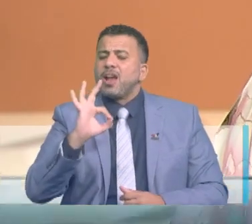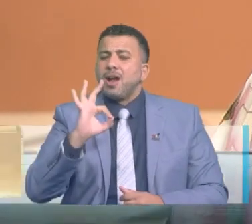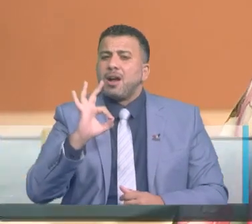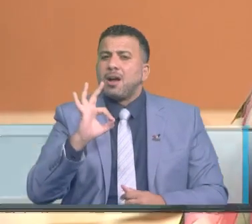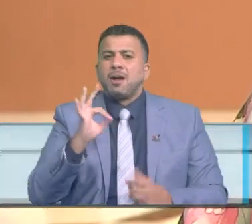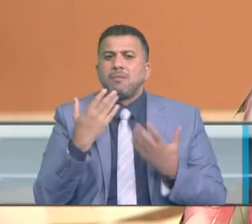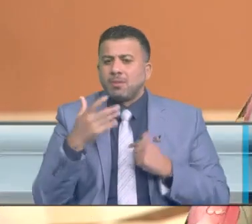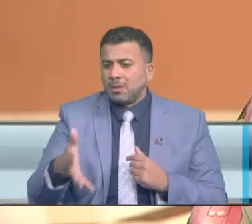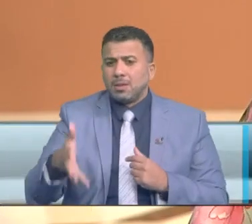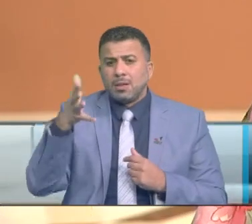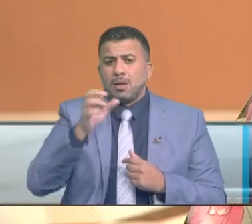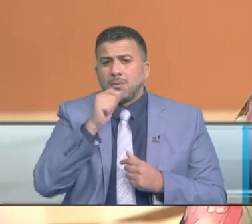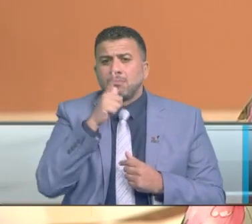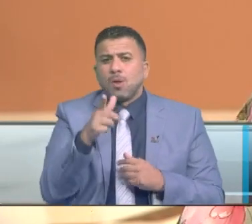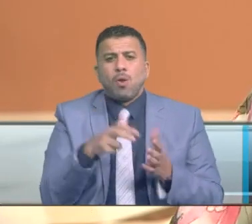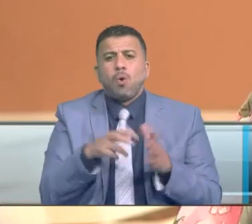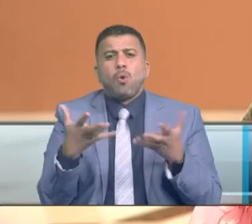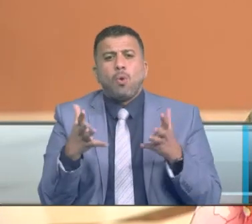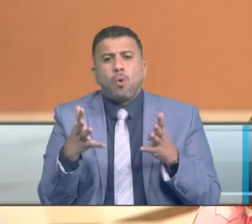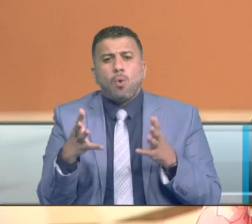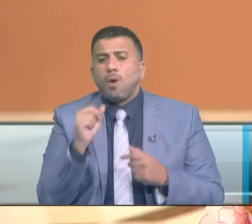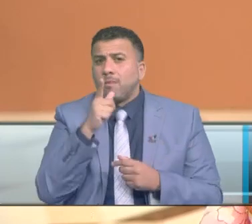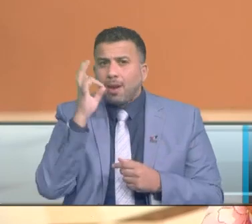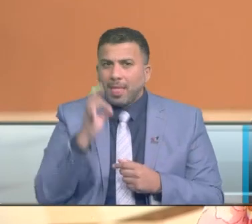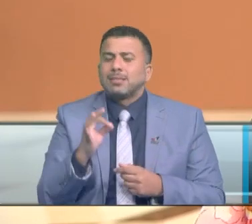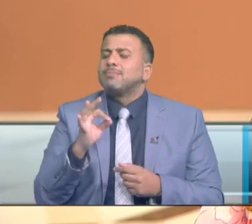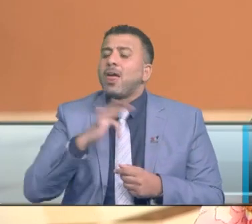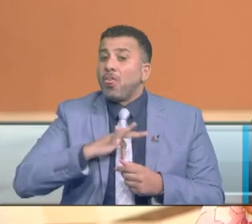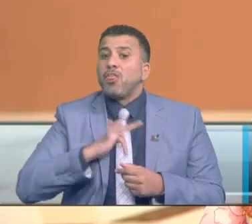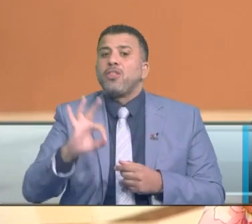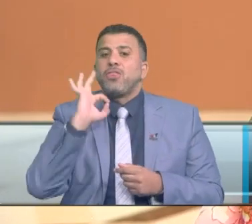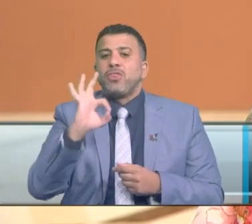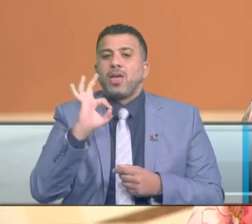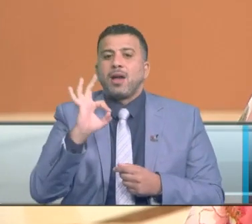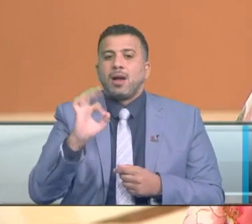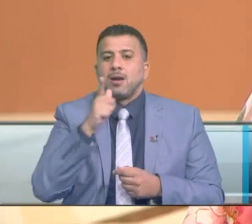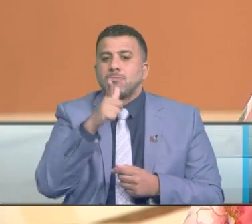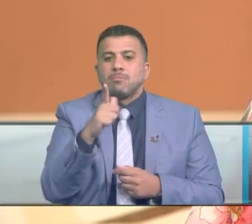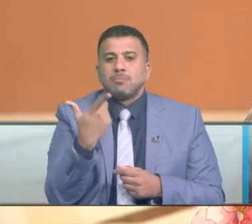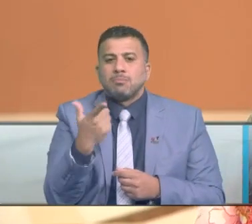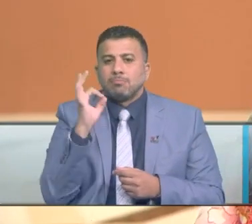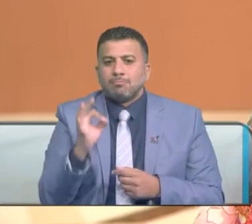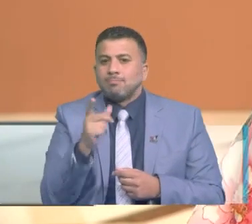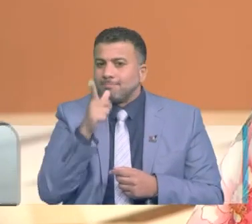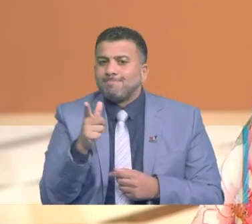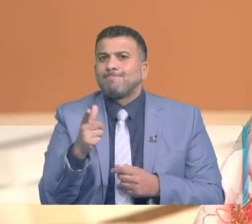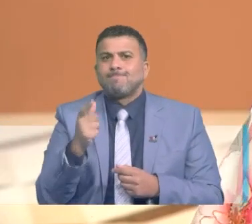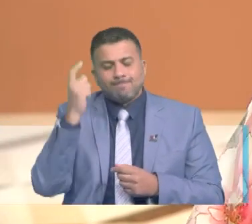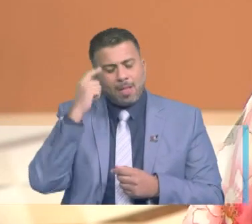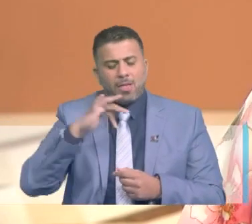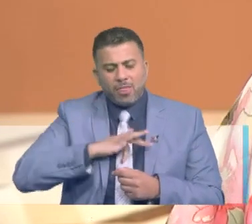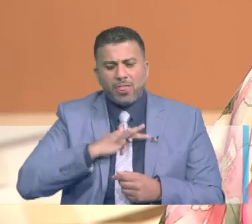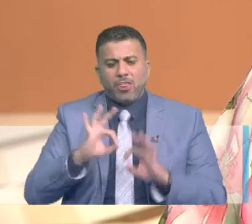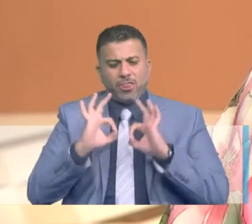جديد والخوف من القادم إلى وجود ثقة كبيرة بأن عندنا جيل قادم رائع من خلال تقويمه وزراعة